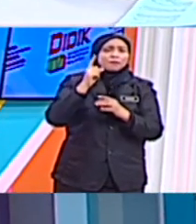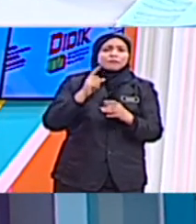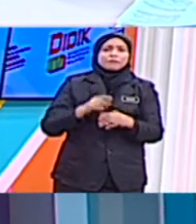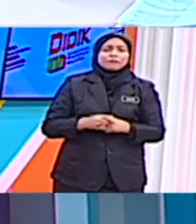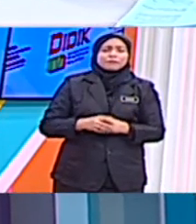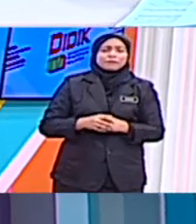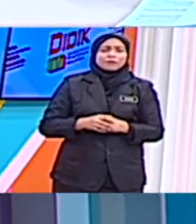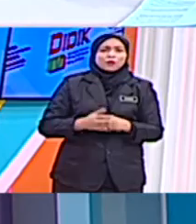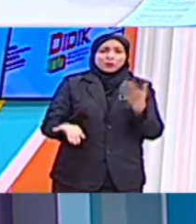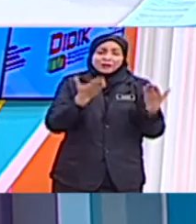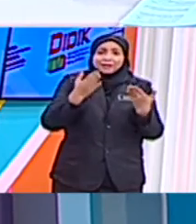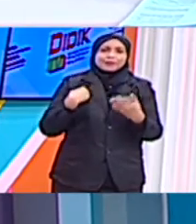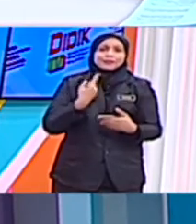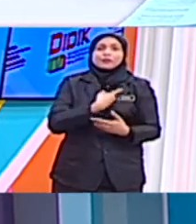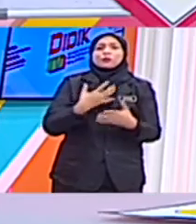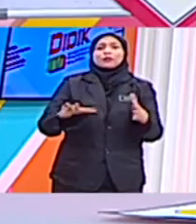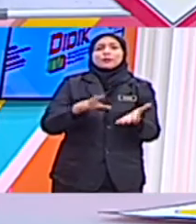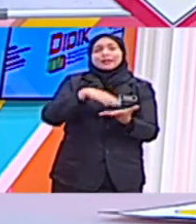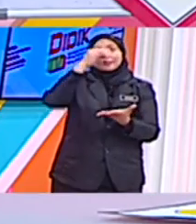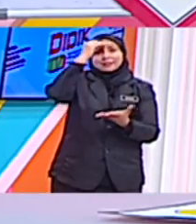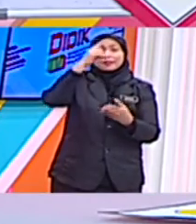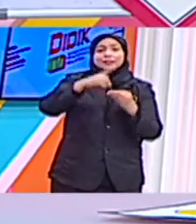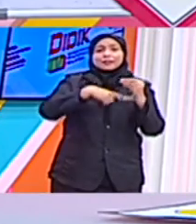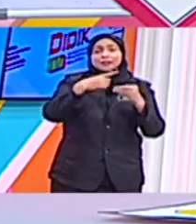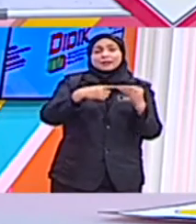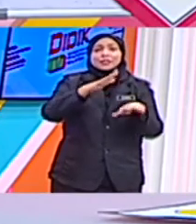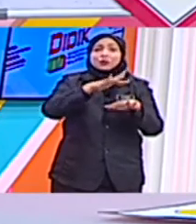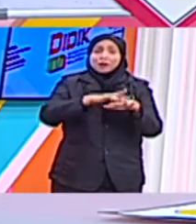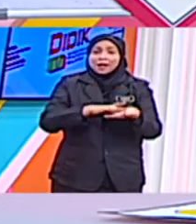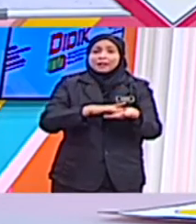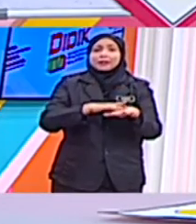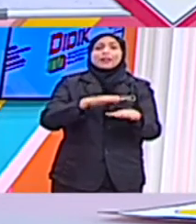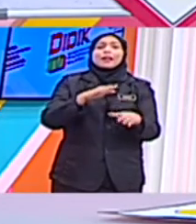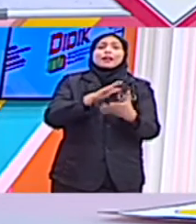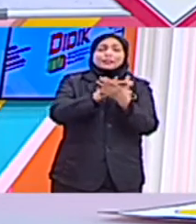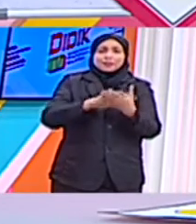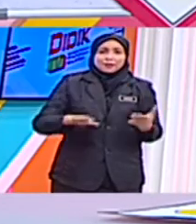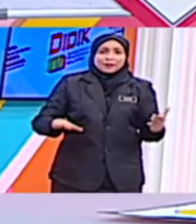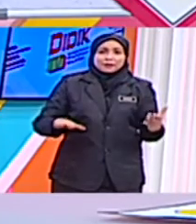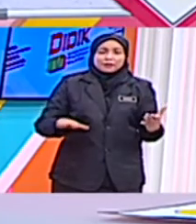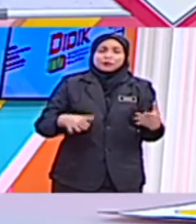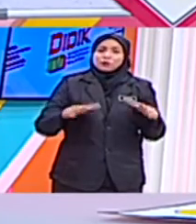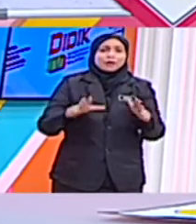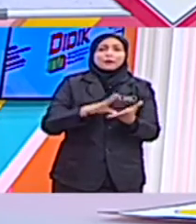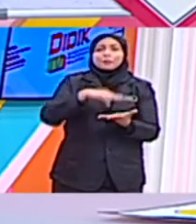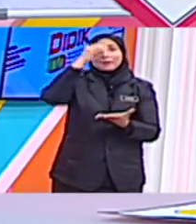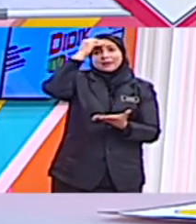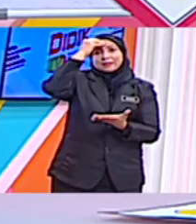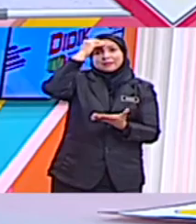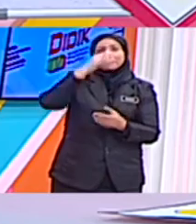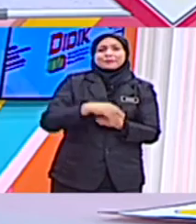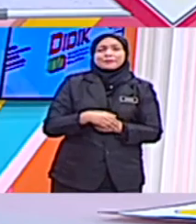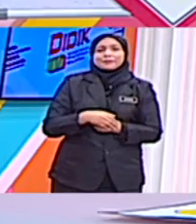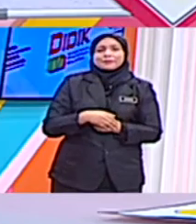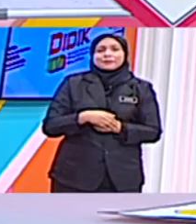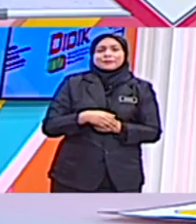kita terangkan mengenai sentuhan tidak selamat ini, sentuhan selamat tu cikgu tak nak sentuh sangatlah sebab kebanyakan orang tak sukalah